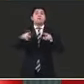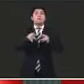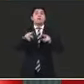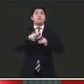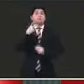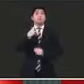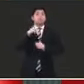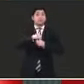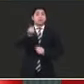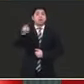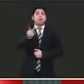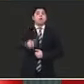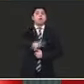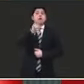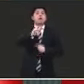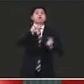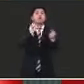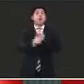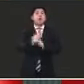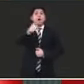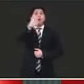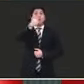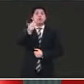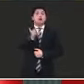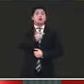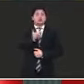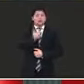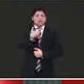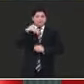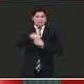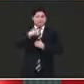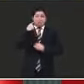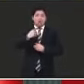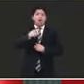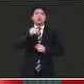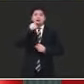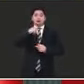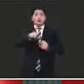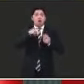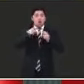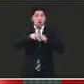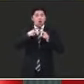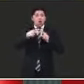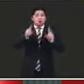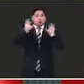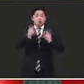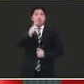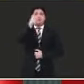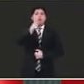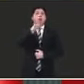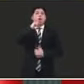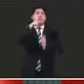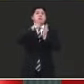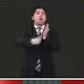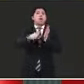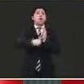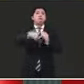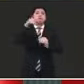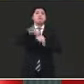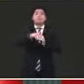27 dönem 6 yasama yılı açılış töreni vesilesiyle bir Ekimde